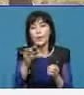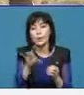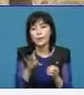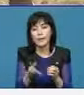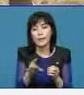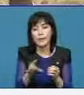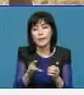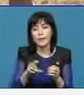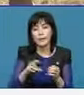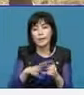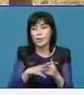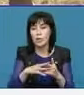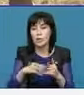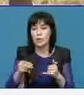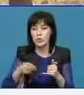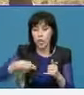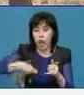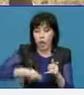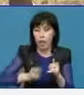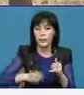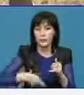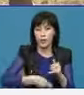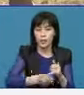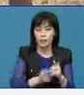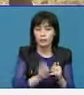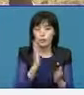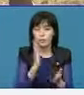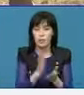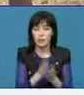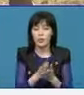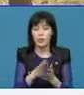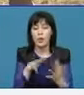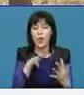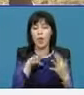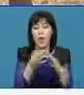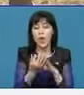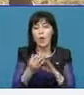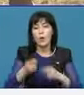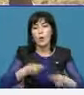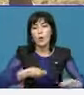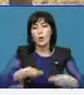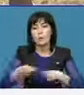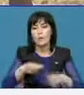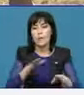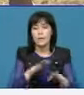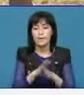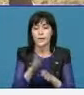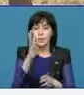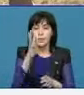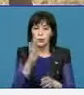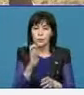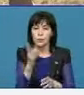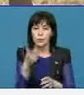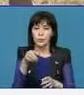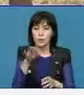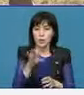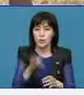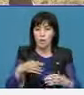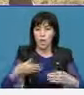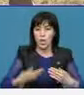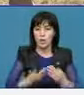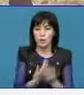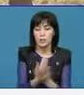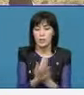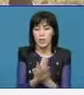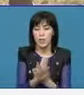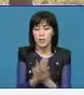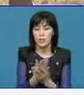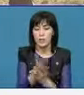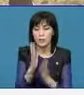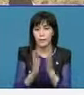жатыр. Жалпы биыл біз ауыл әкімшілігі бойынша 400 гектар жерге жаңа жұмысқа септік.